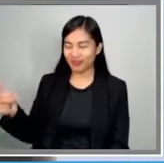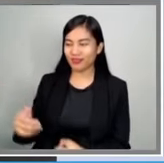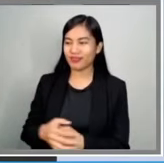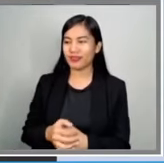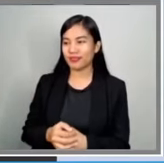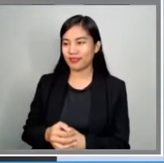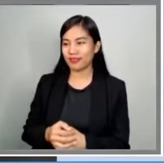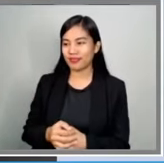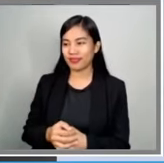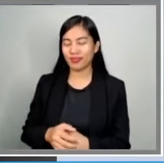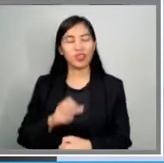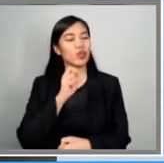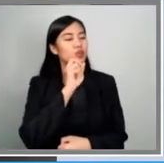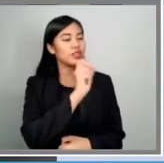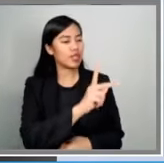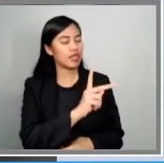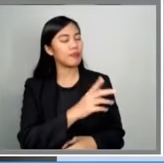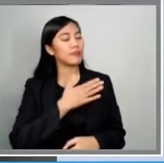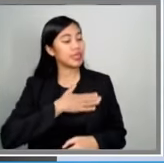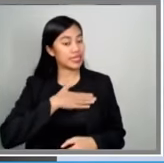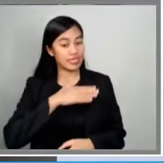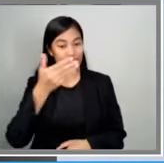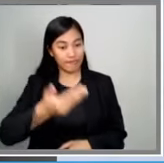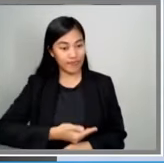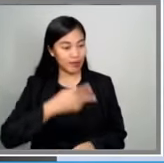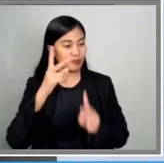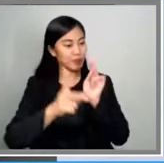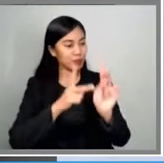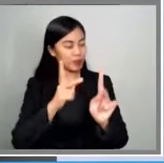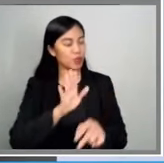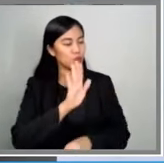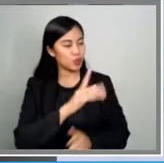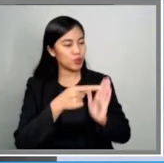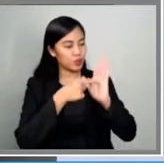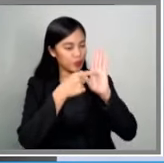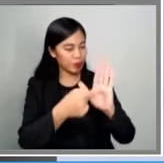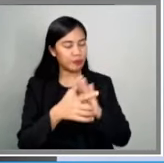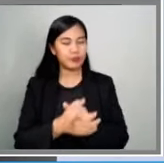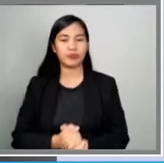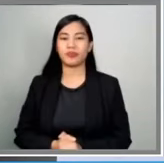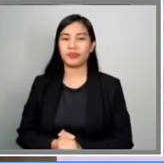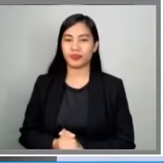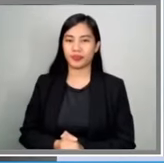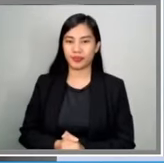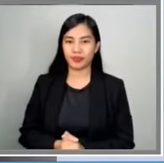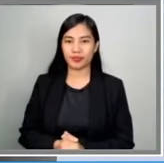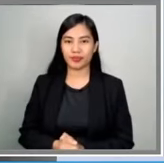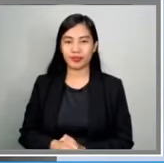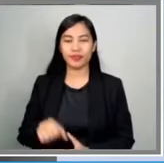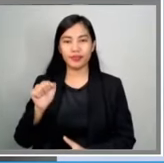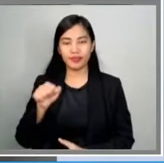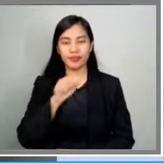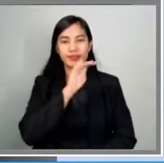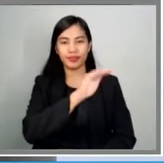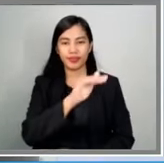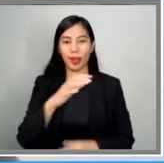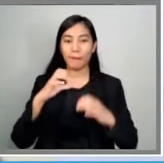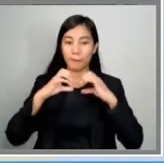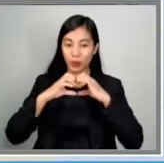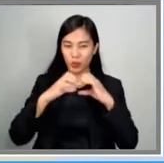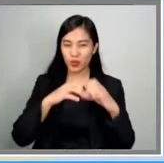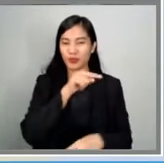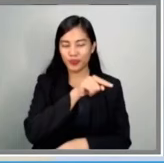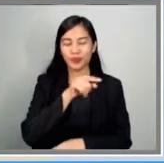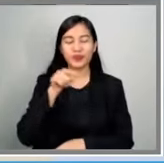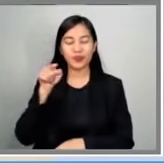Okay, sige. Imbitahan mo na sila, Kylie, para maabangan na. Yes, pa mga kapuso, abangan niyo po ang Black